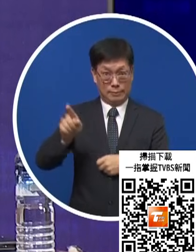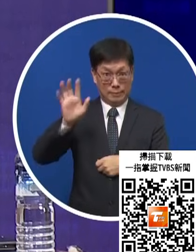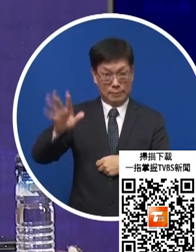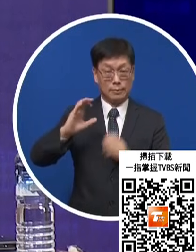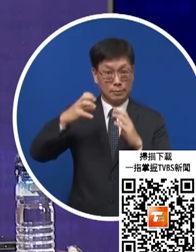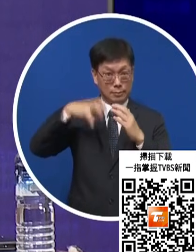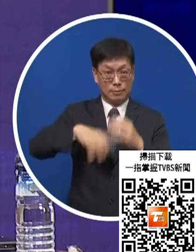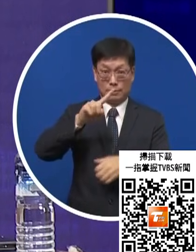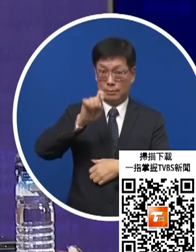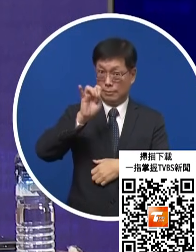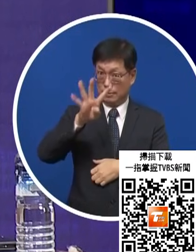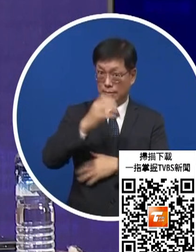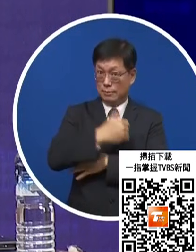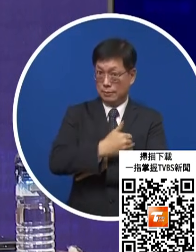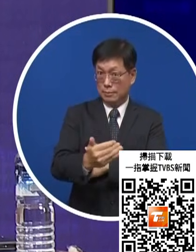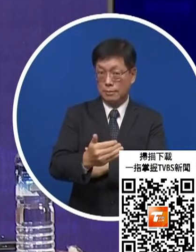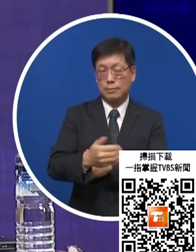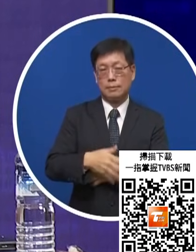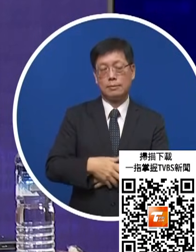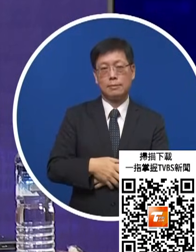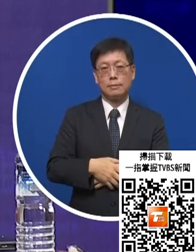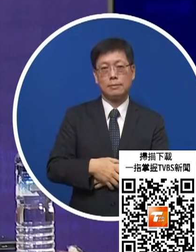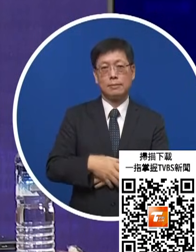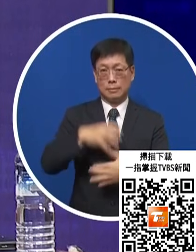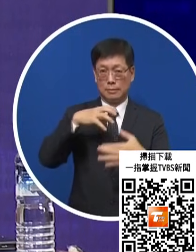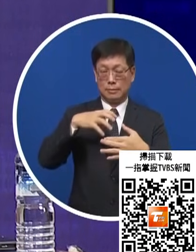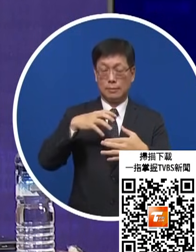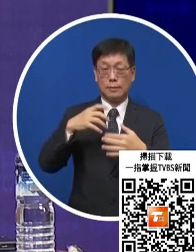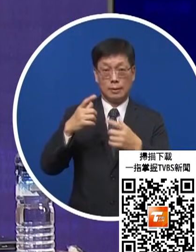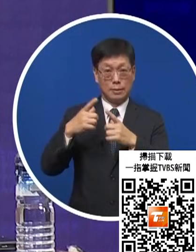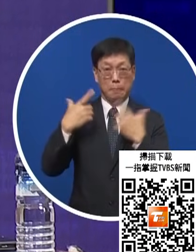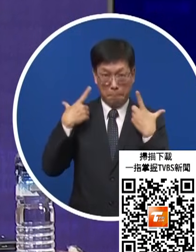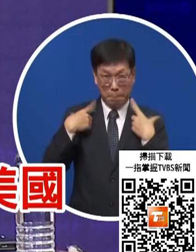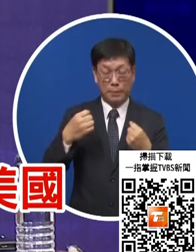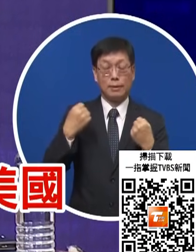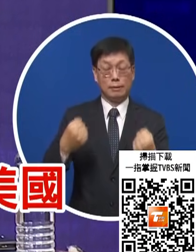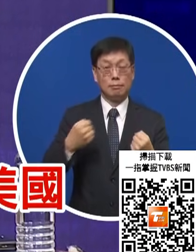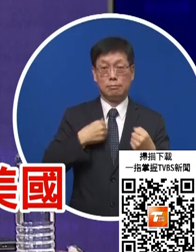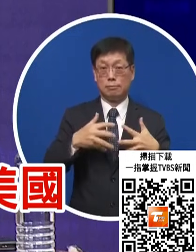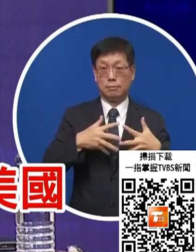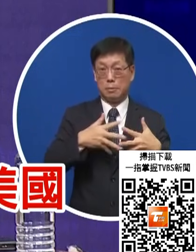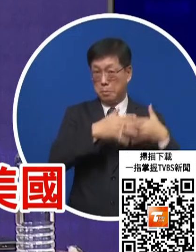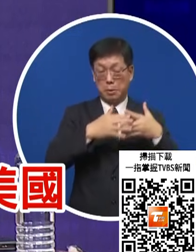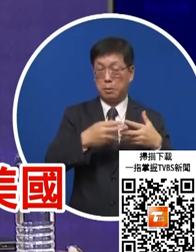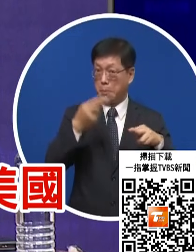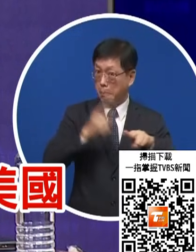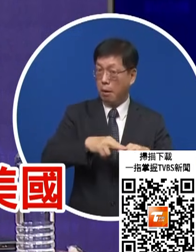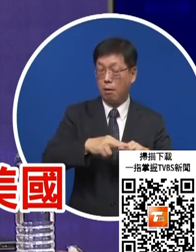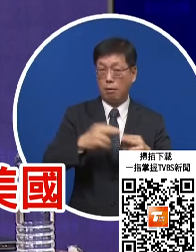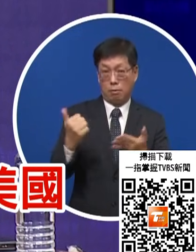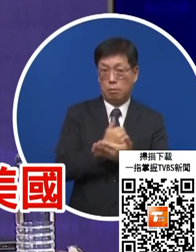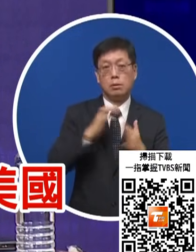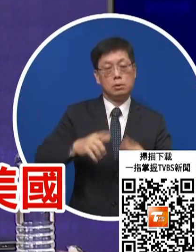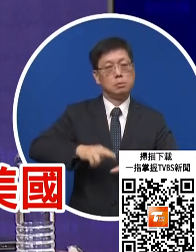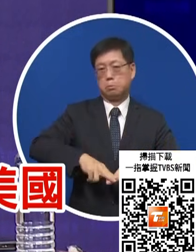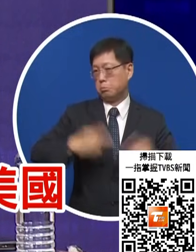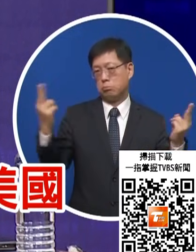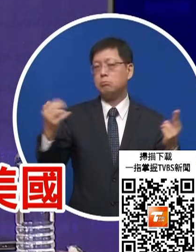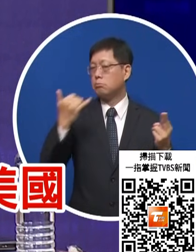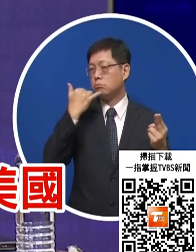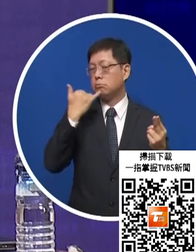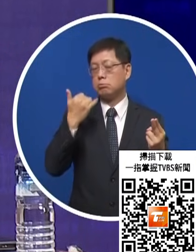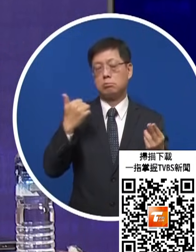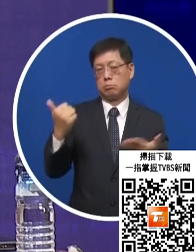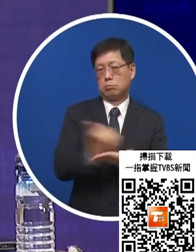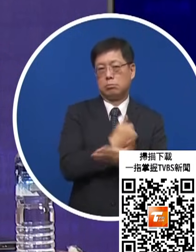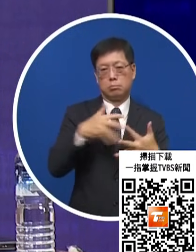内14个县里面在国内禁止流通的品项。他全部的让他可以出口到